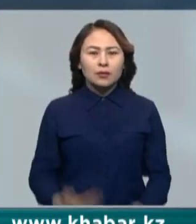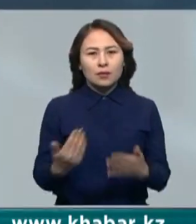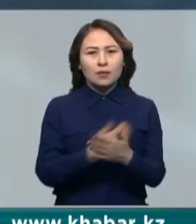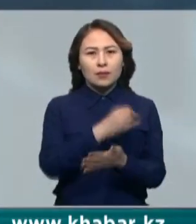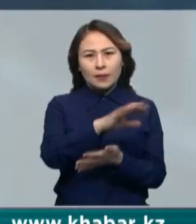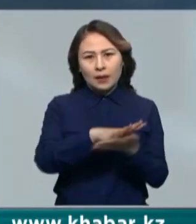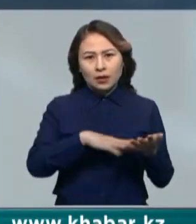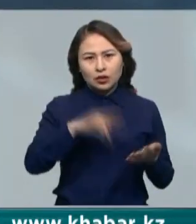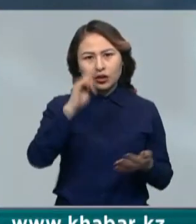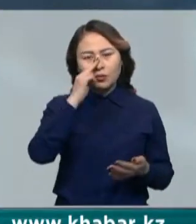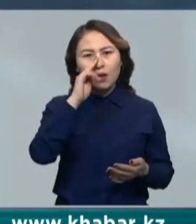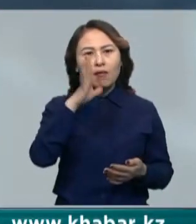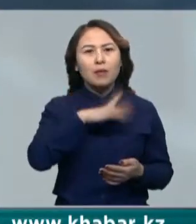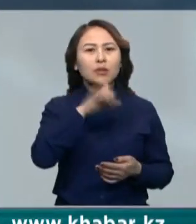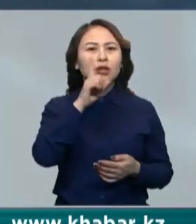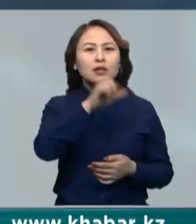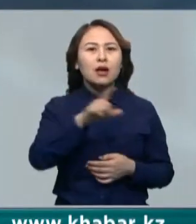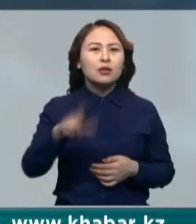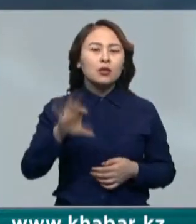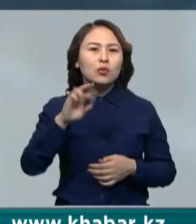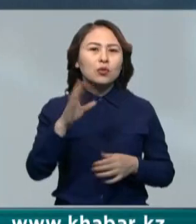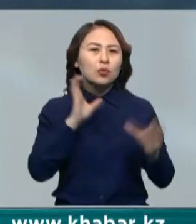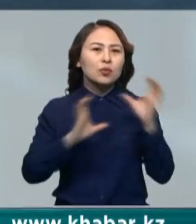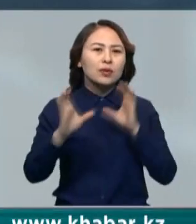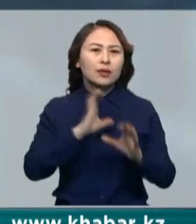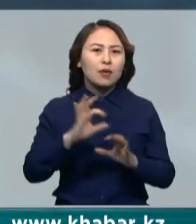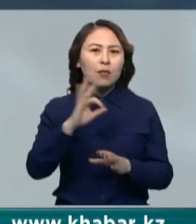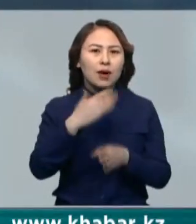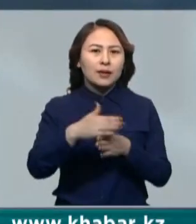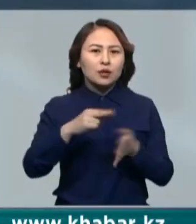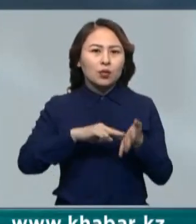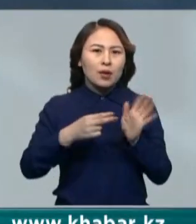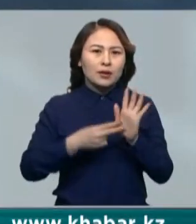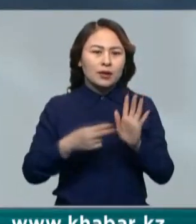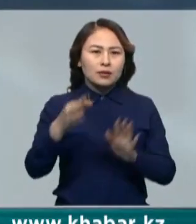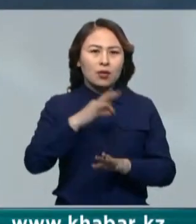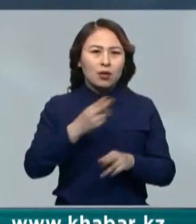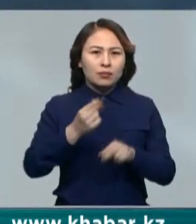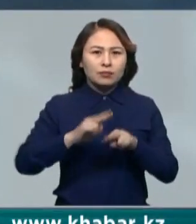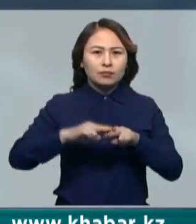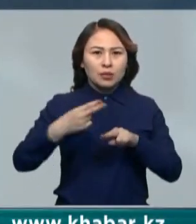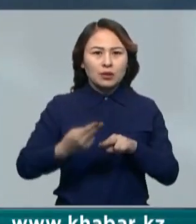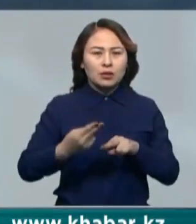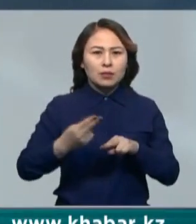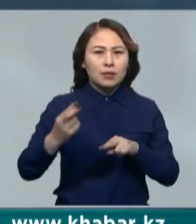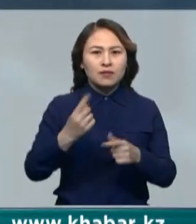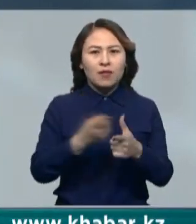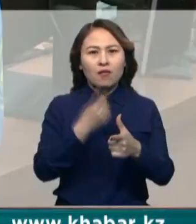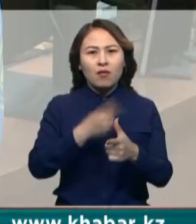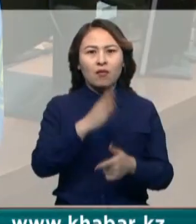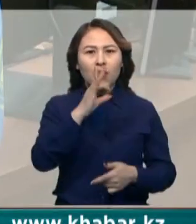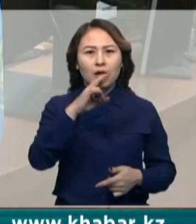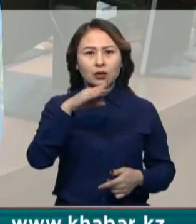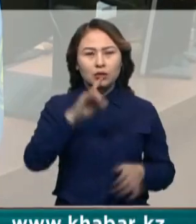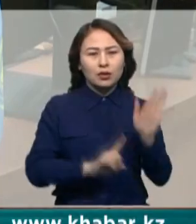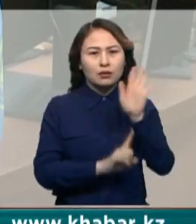Жаңалықтарымыз жалғастырамыз. Шымкентте волонтерларға әлеуметтік студенттік кредит жобасы аясында қайтарымсыз қаржы беріледі. Басты мақсат